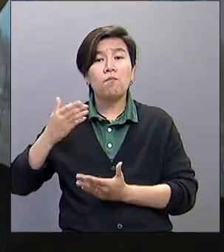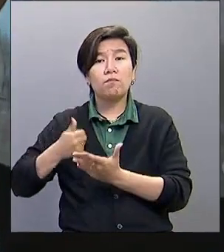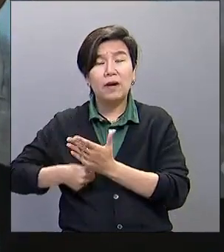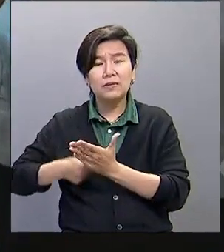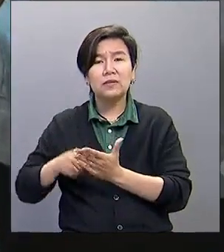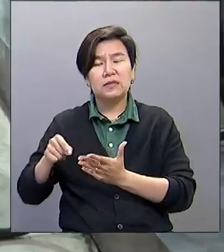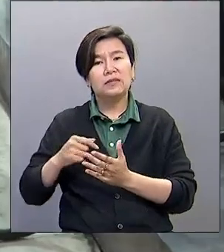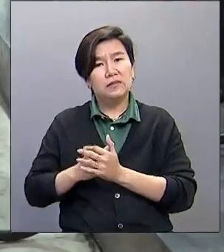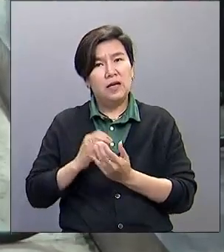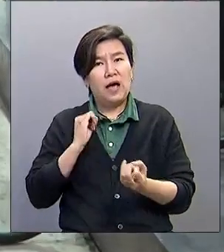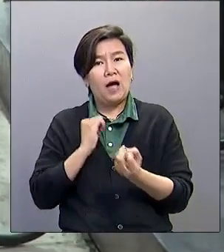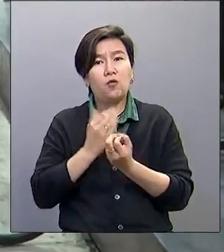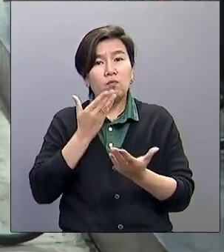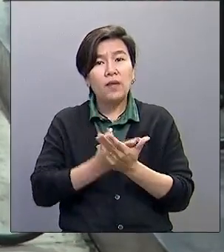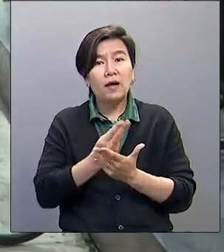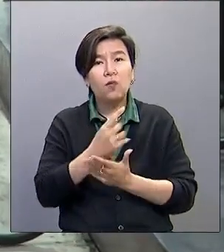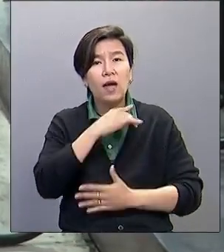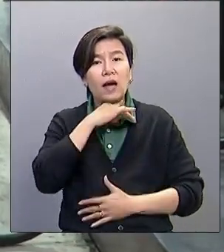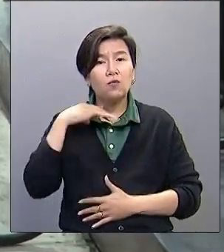ละเกือบหมื่นล้านบาทค่ะ